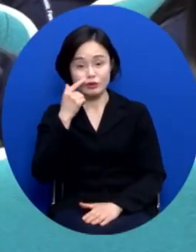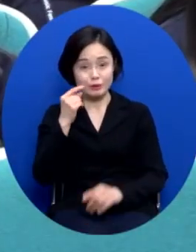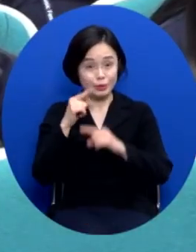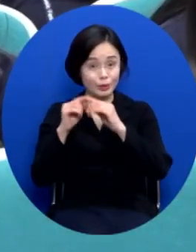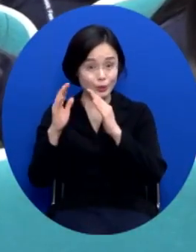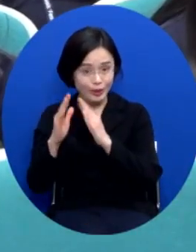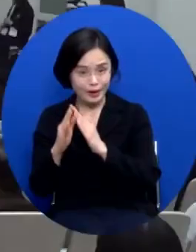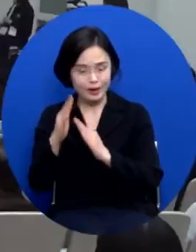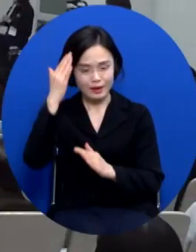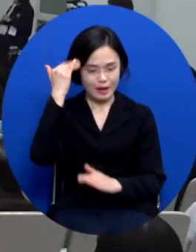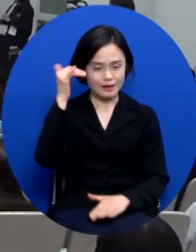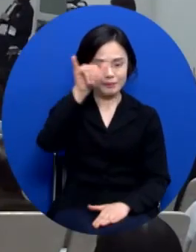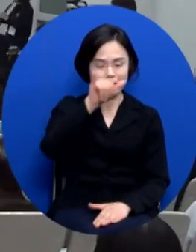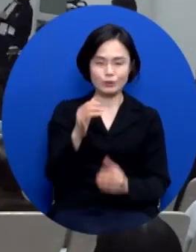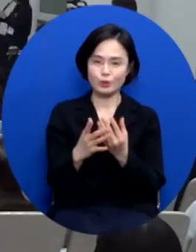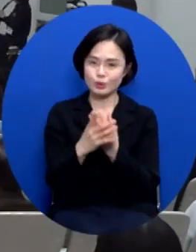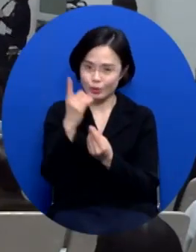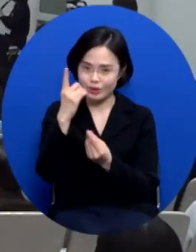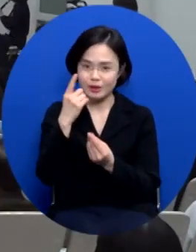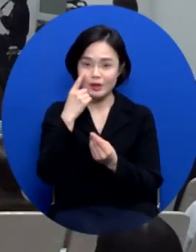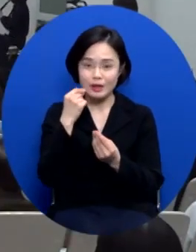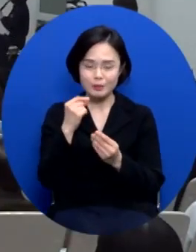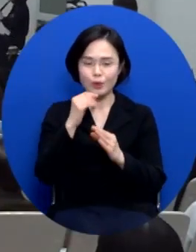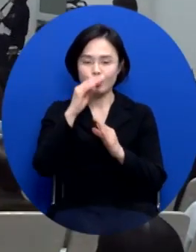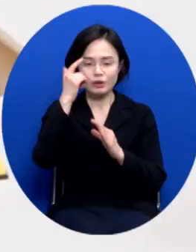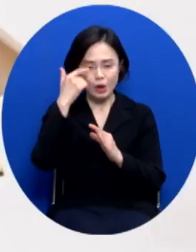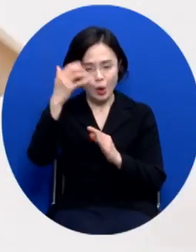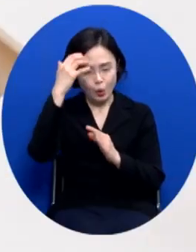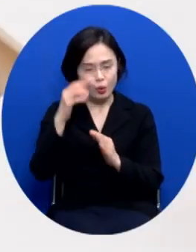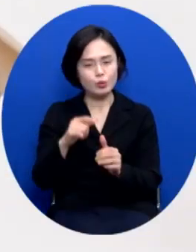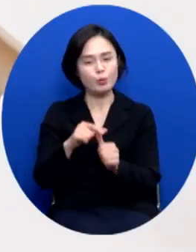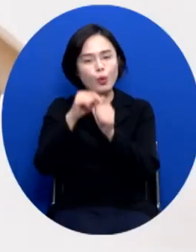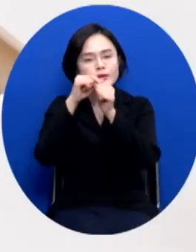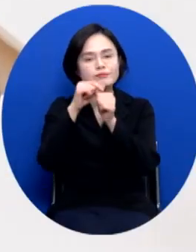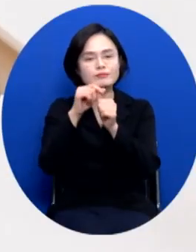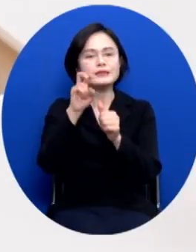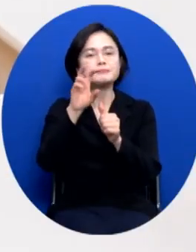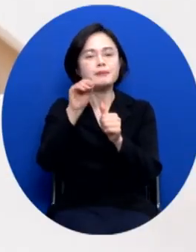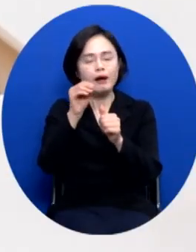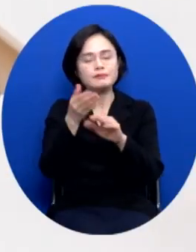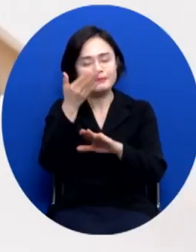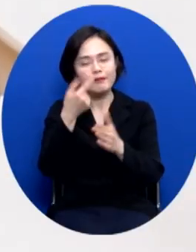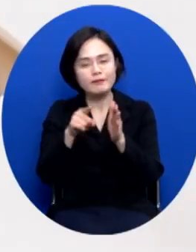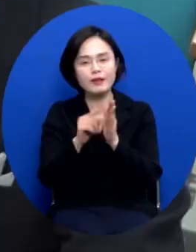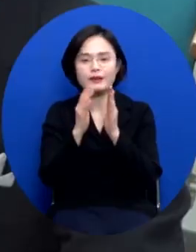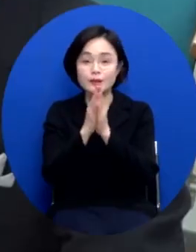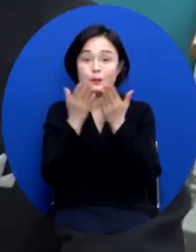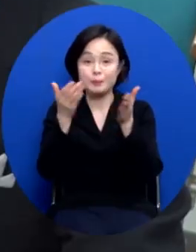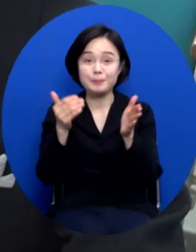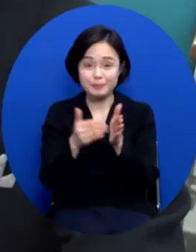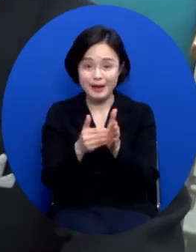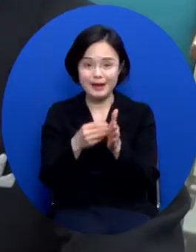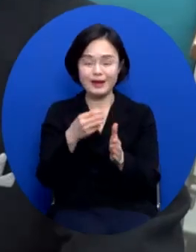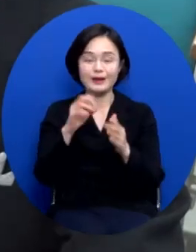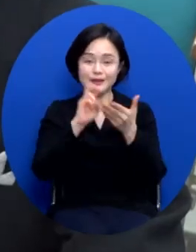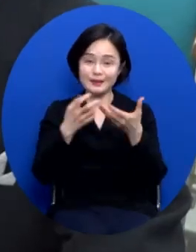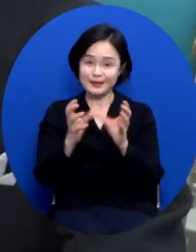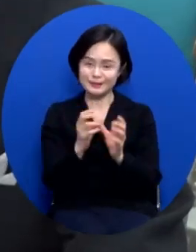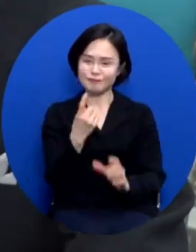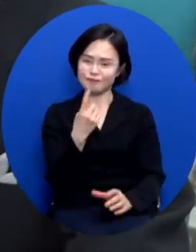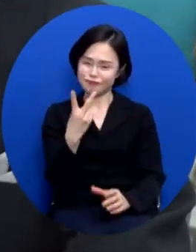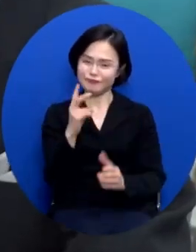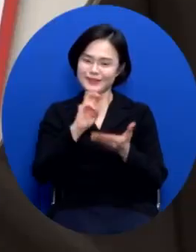한반도 통일, 일본인 20만 명의 영혼 구원을 위해 함께 기도했으며 탬버린 워십과 아이스 등이 특별